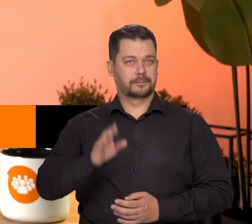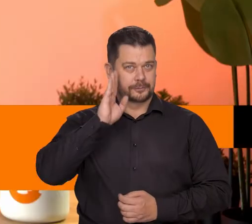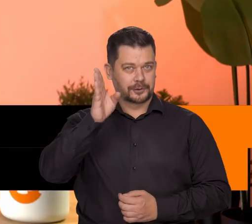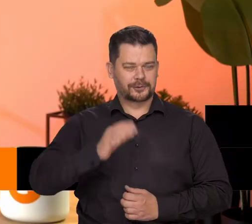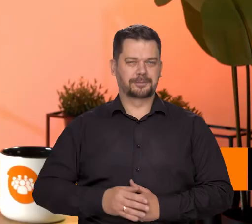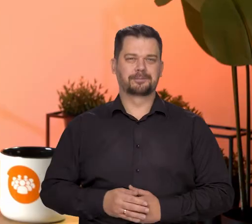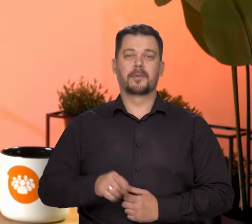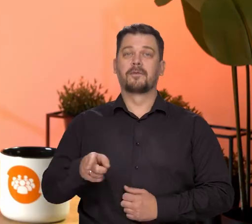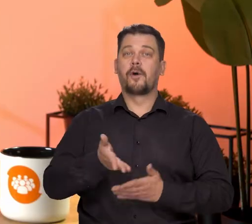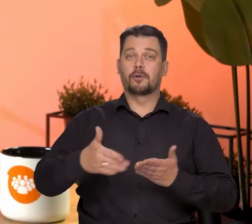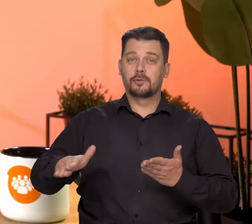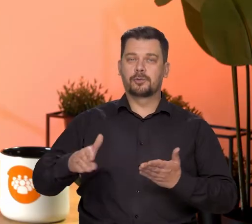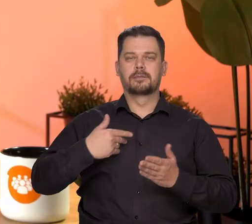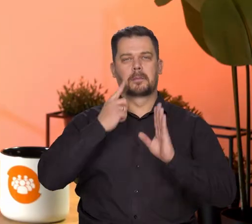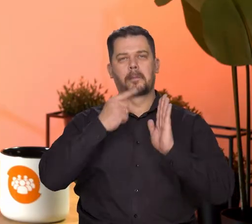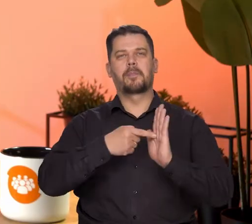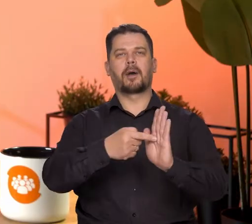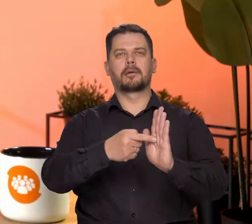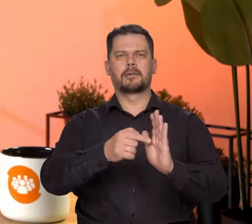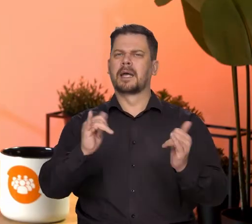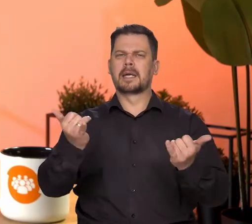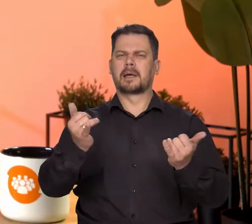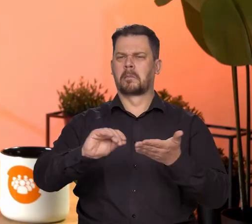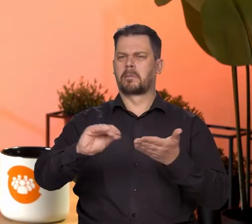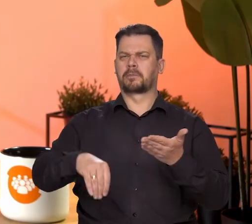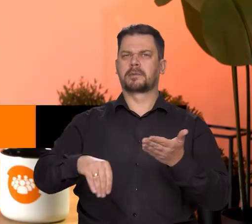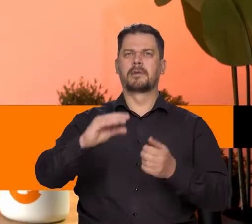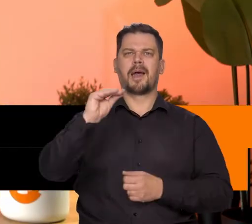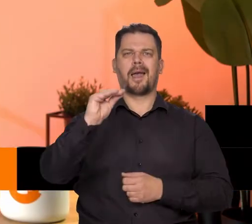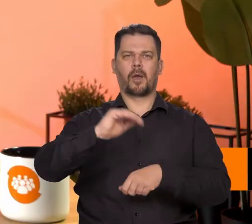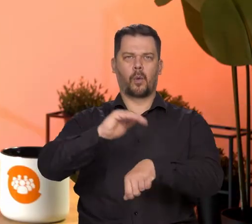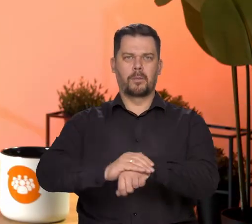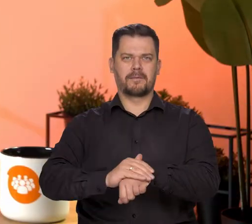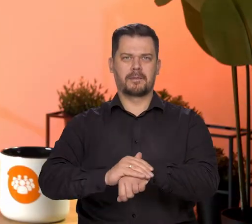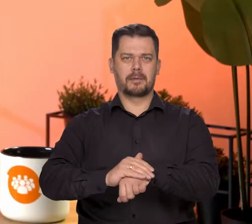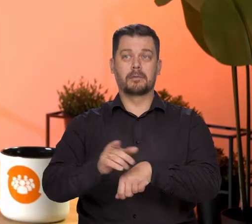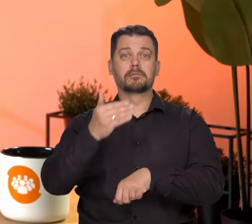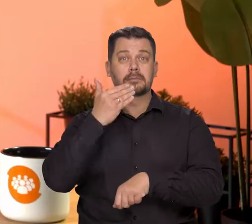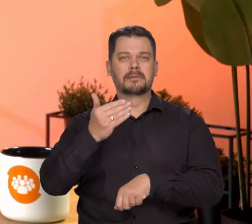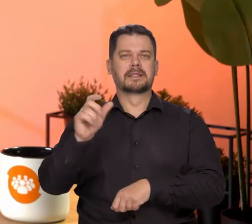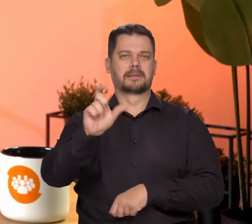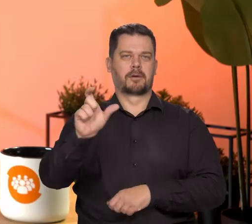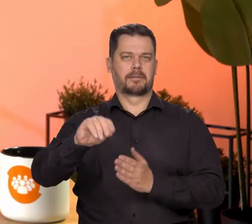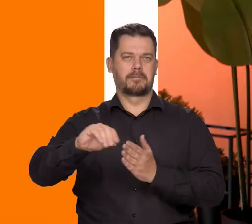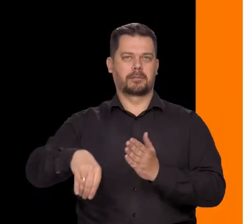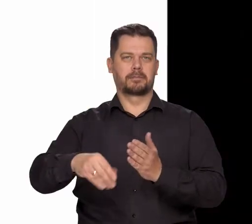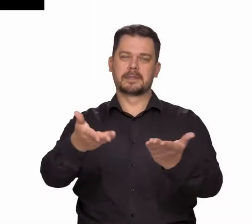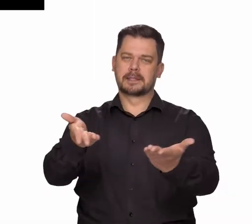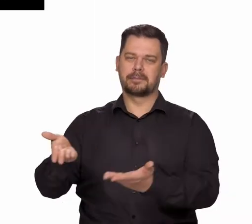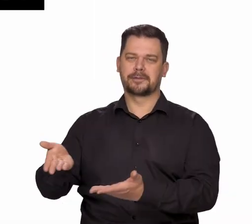Cześć! W tym odcinku pokażę, w jaki sposób podpisać e-umowę na usługi Orange za pomocą cyfrowego podpisu.